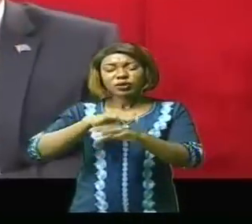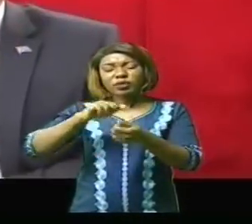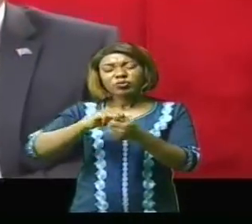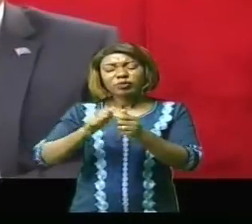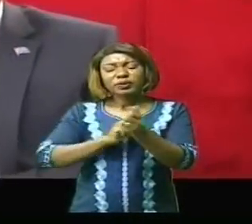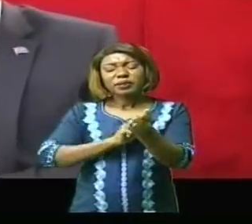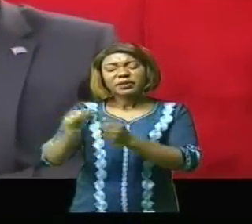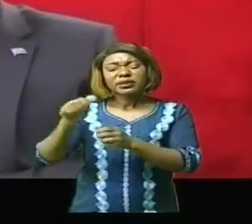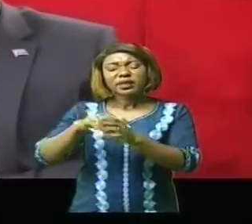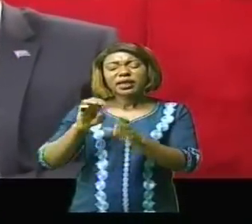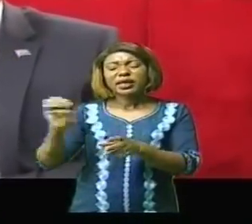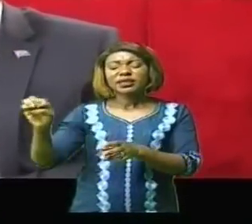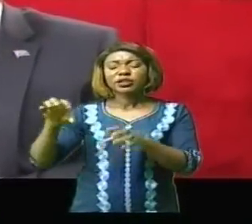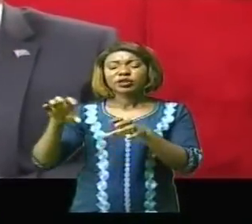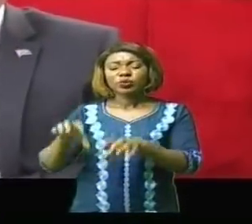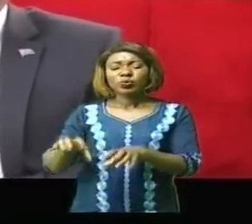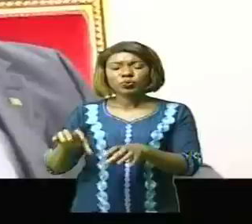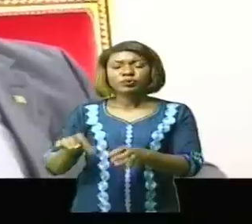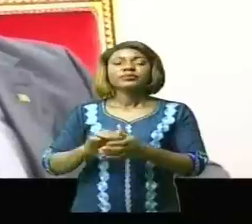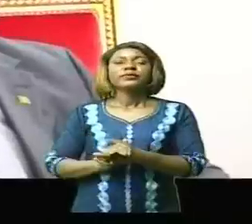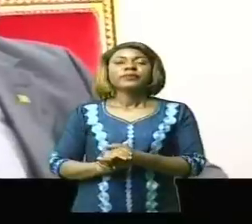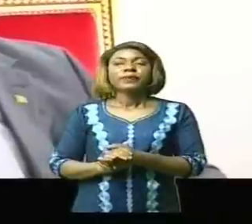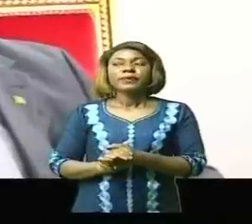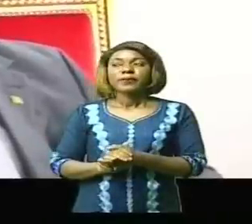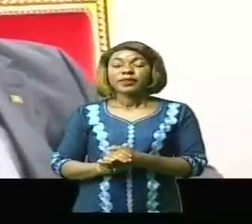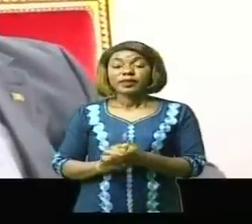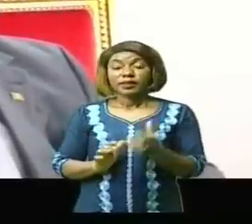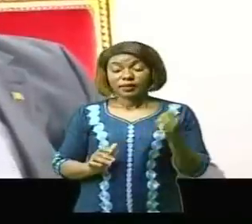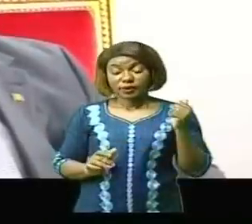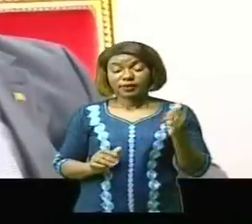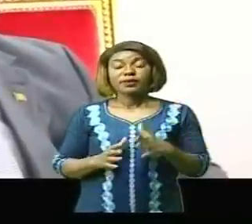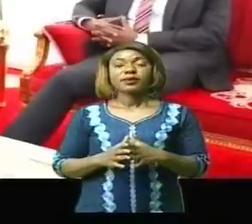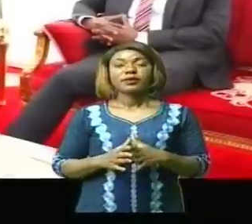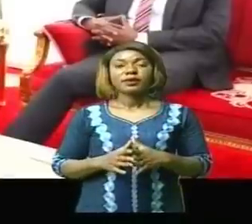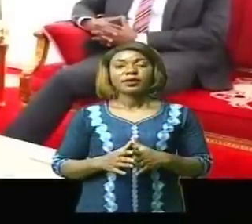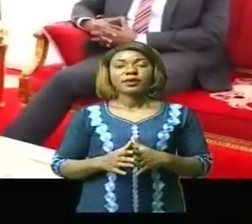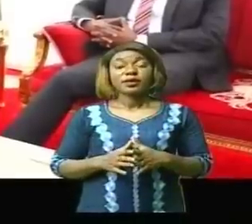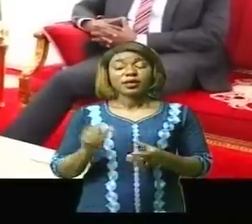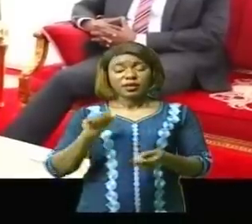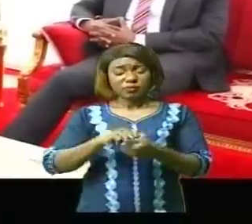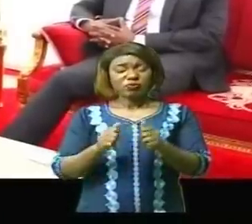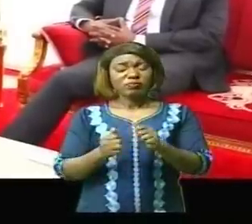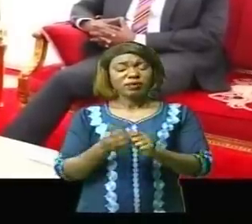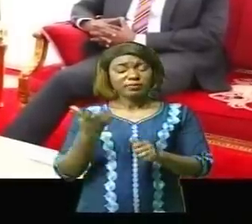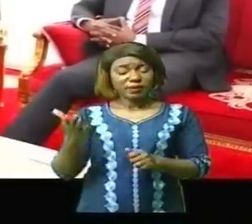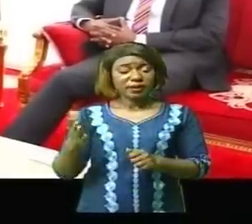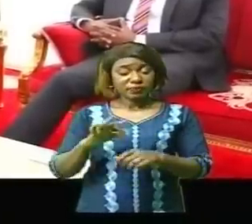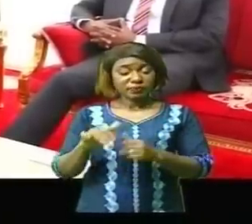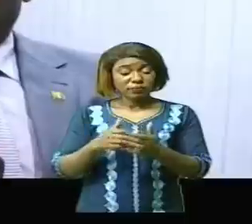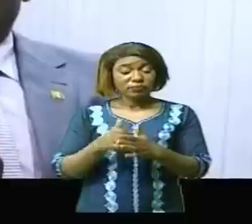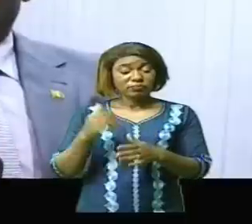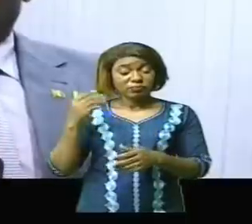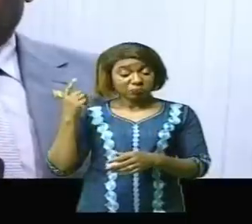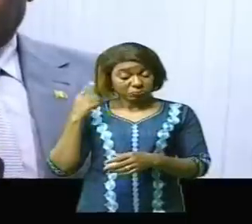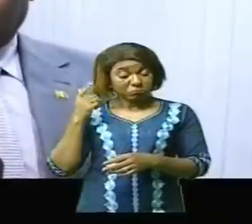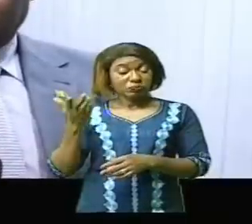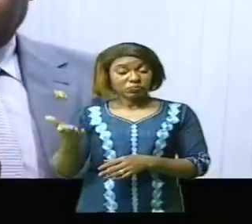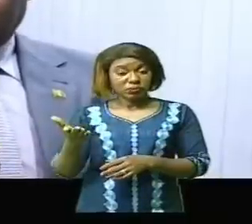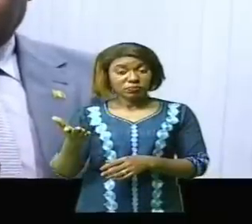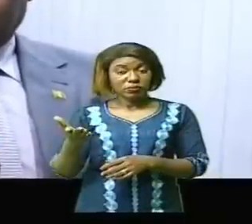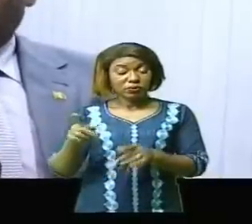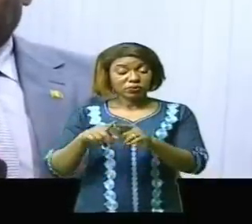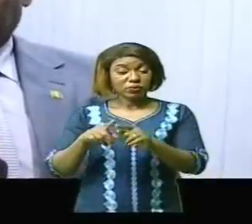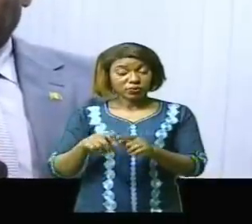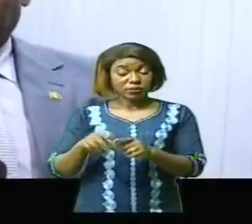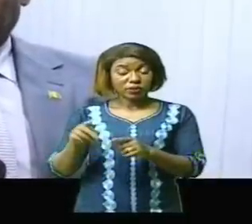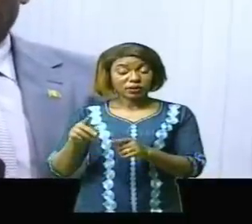la République démocratique du Congo. C'est relatif à la situation qui sévit actuellement dans la partie